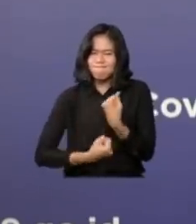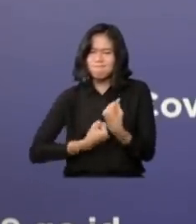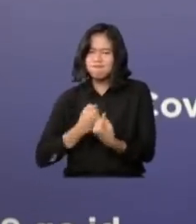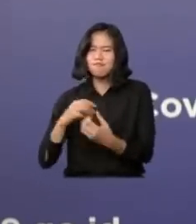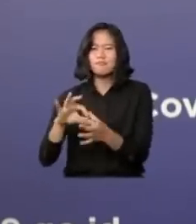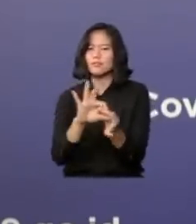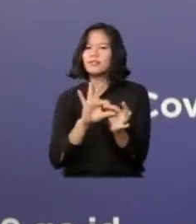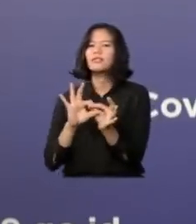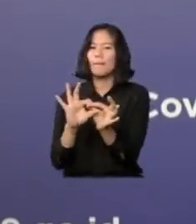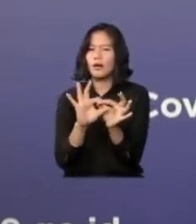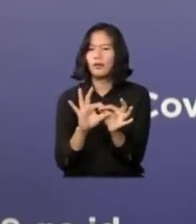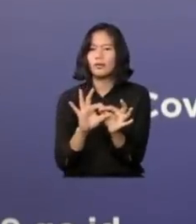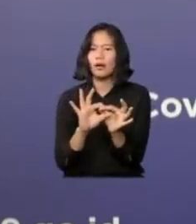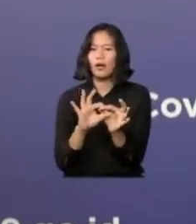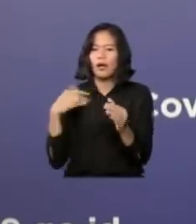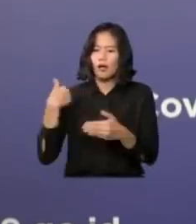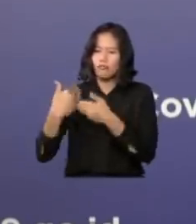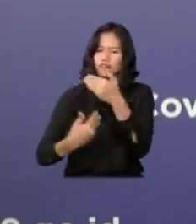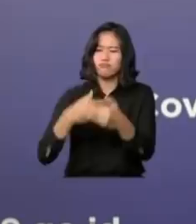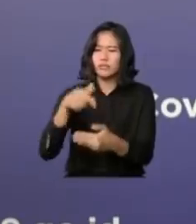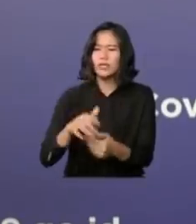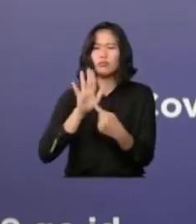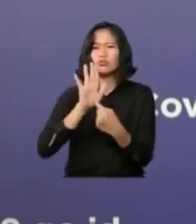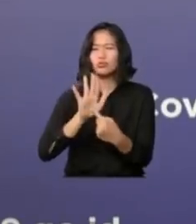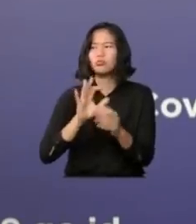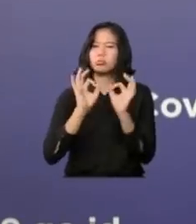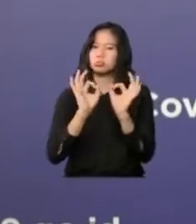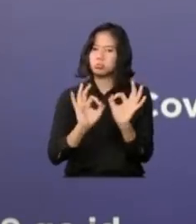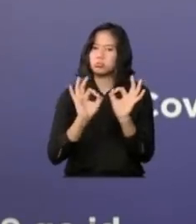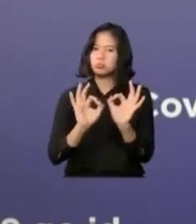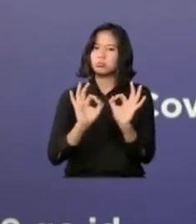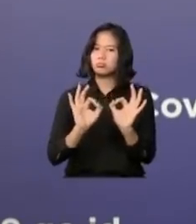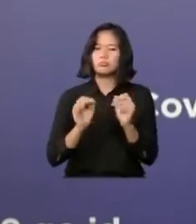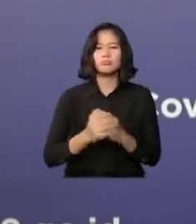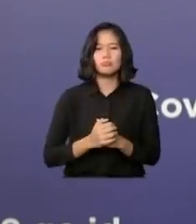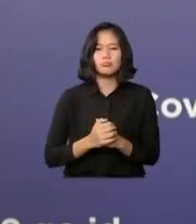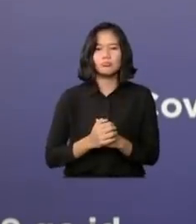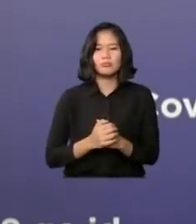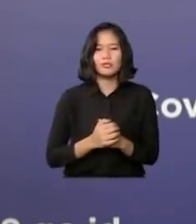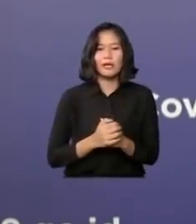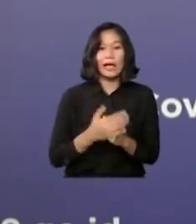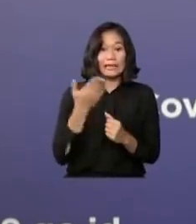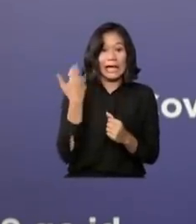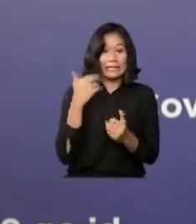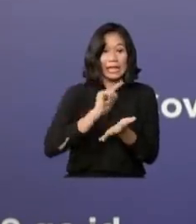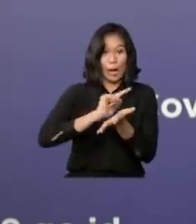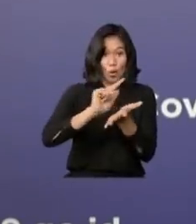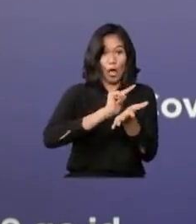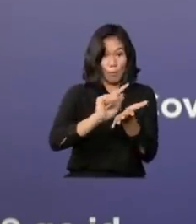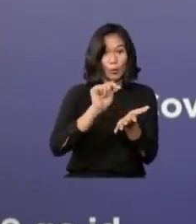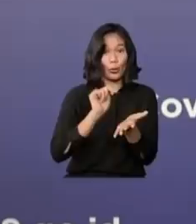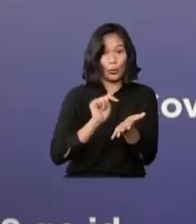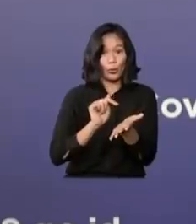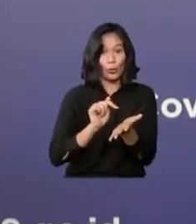kita, semakin hari semakin menunjukkan hasil yang baik. Beberapa angka yang kami sebutkan di atas